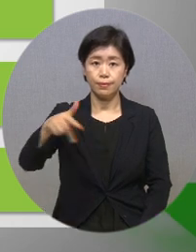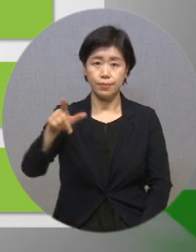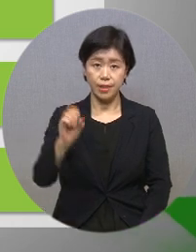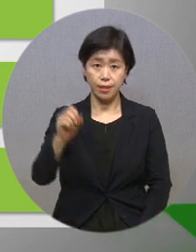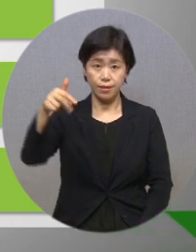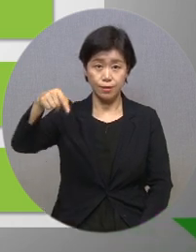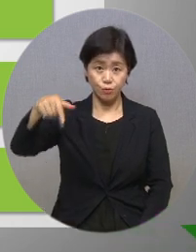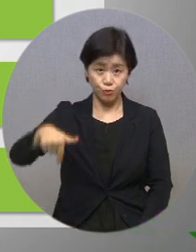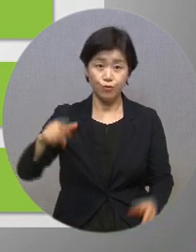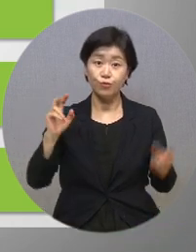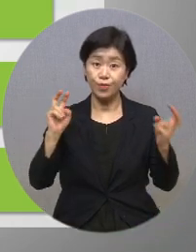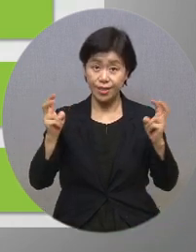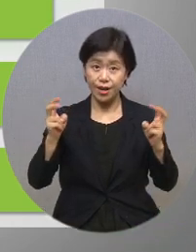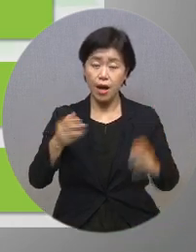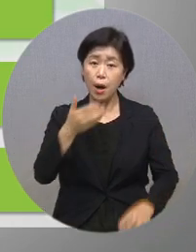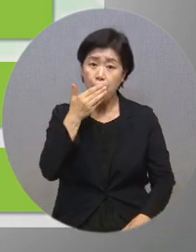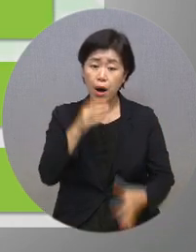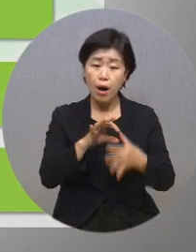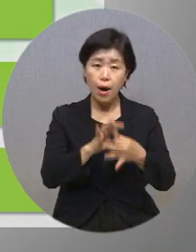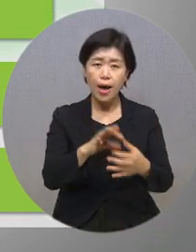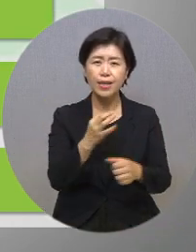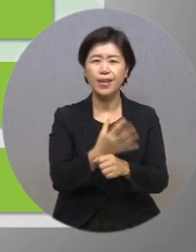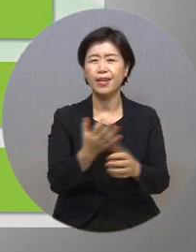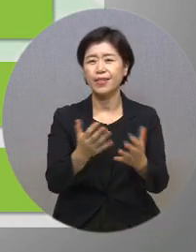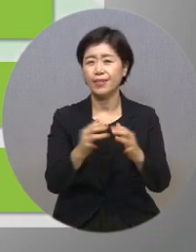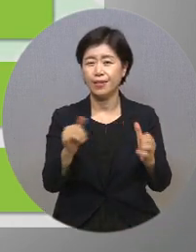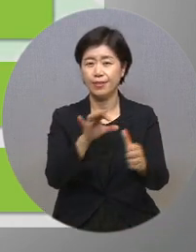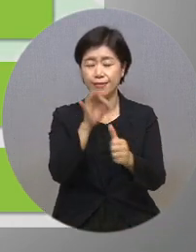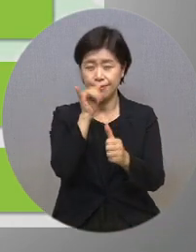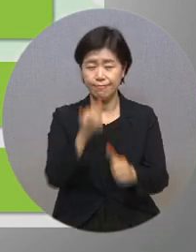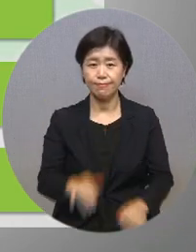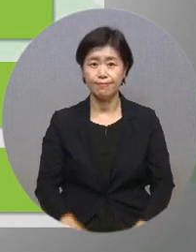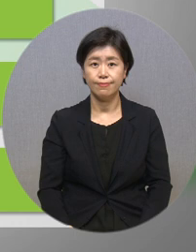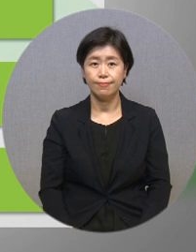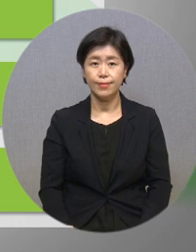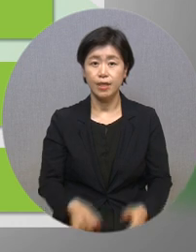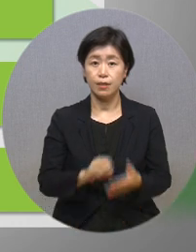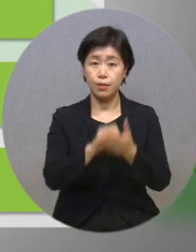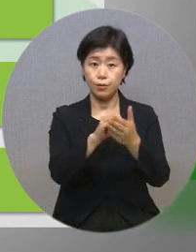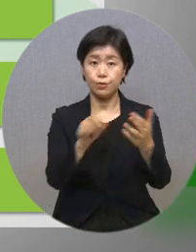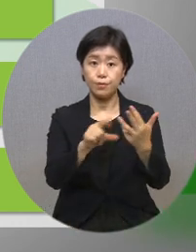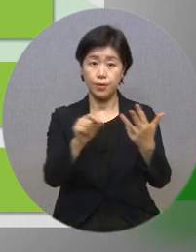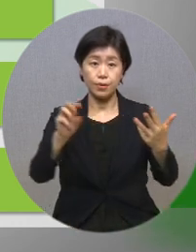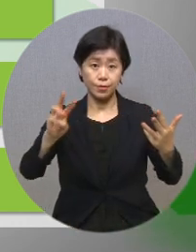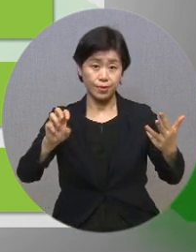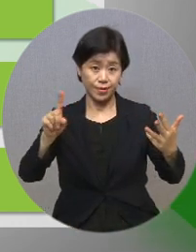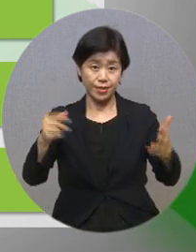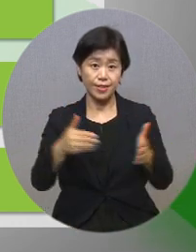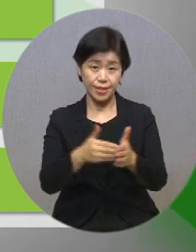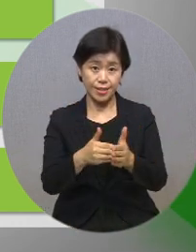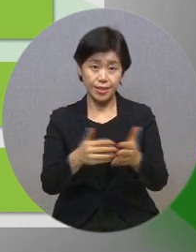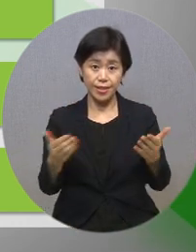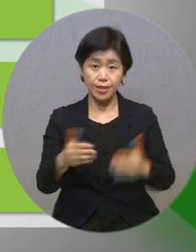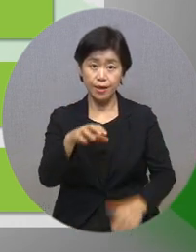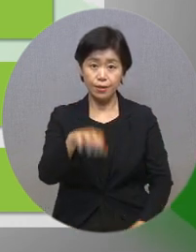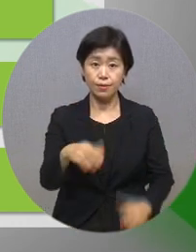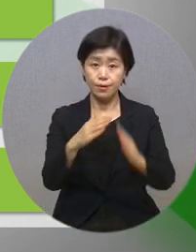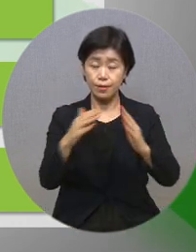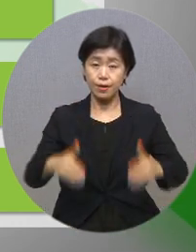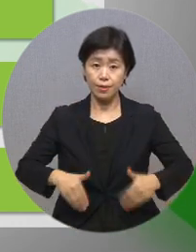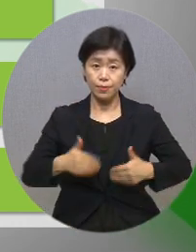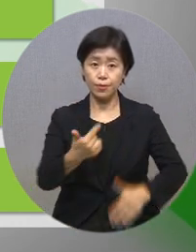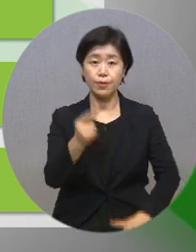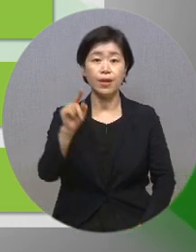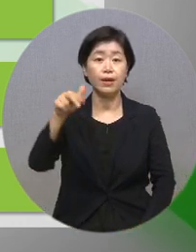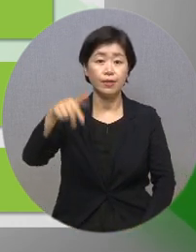주식회사 짱죽에서 식품 분야 단순 종사원을 모집합니다. 접수 마감일은 8월 31일까지며 근무지는